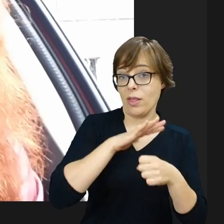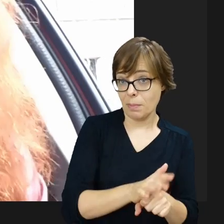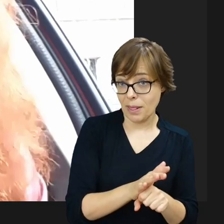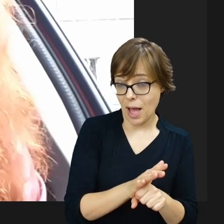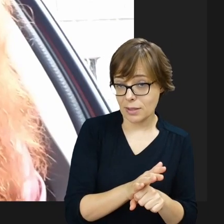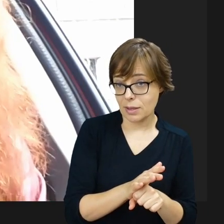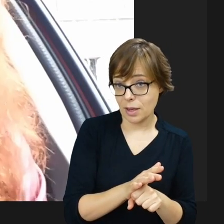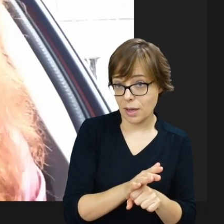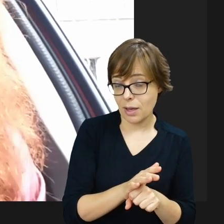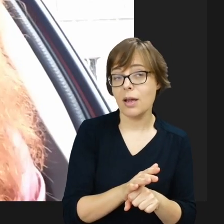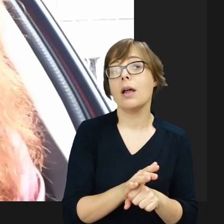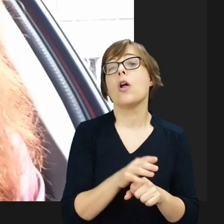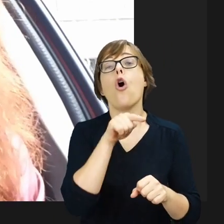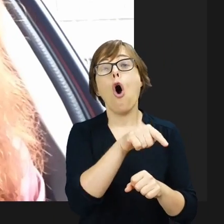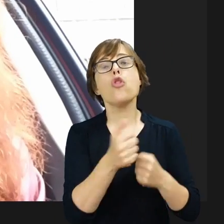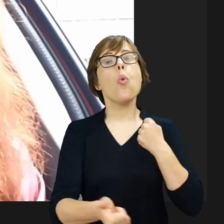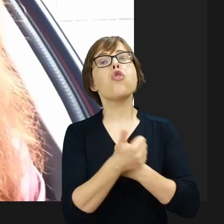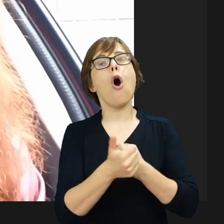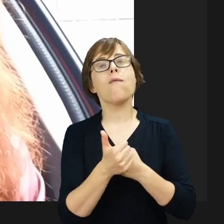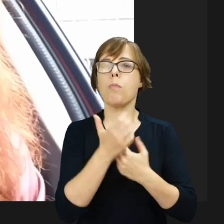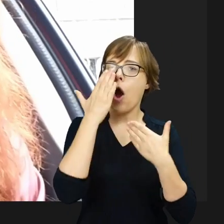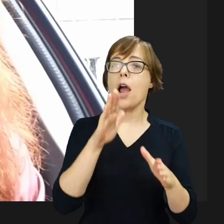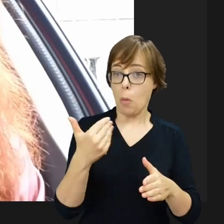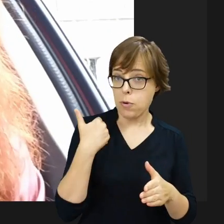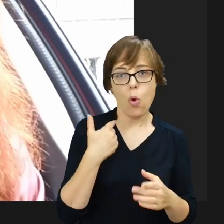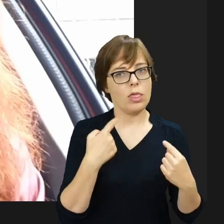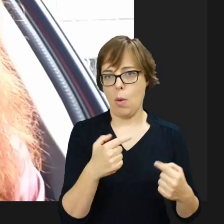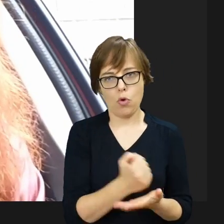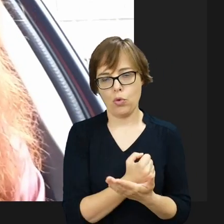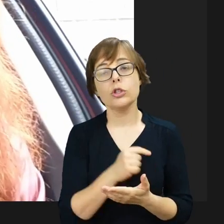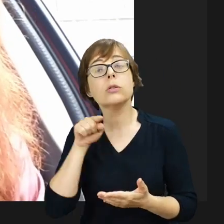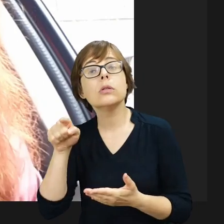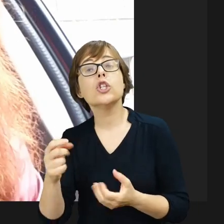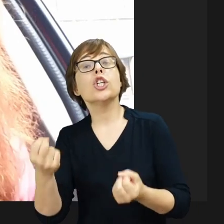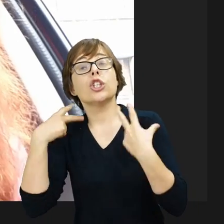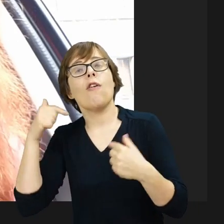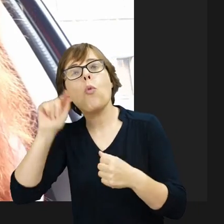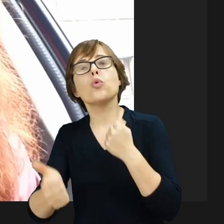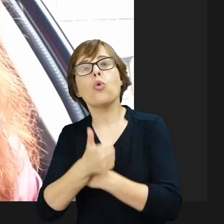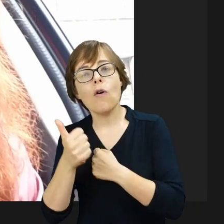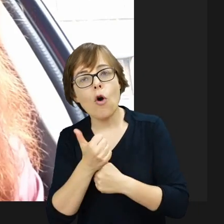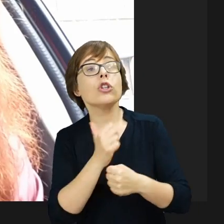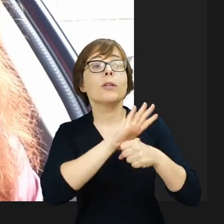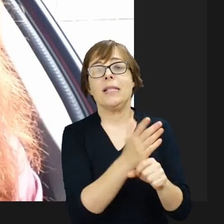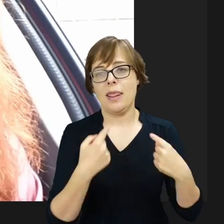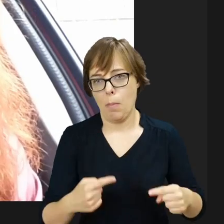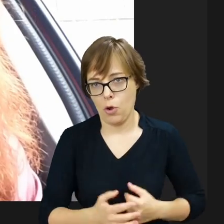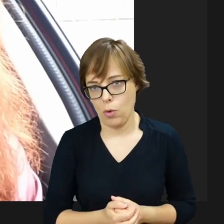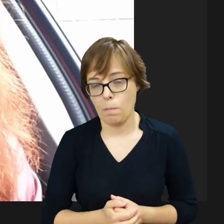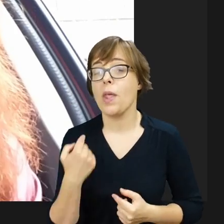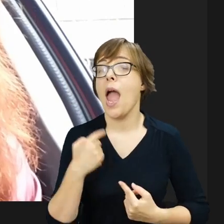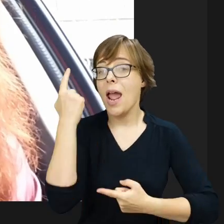dyskryminacja miejsca nie miała. Tak uważam, że coś podobnego, zważywszy na konstytucyjne prawo dostępu do informacji